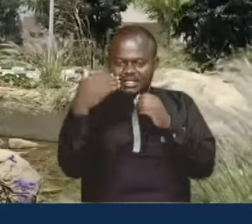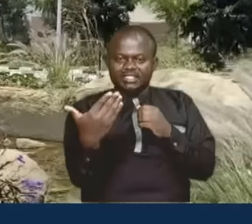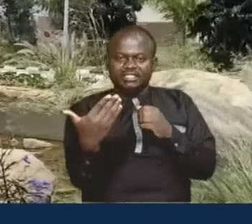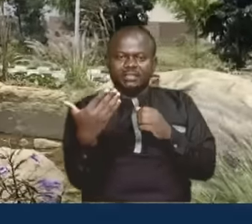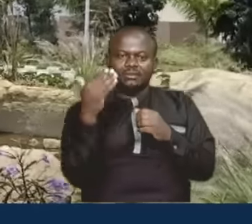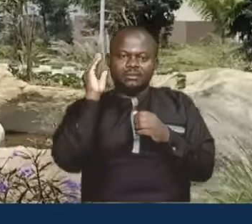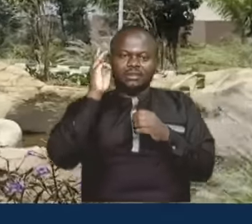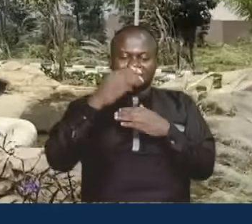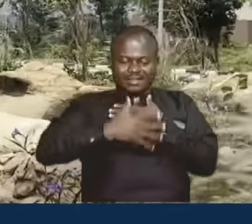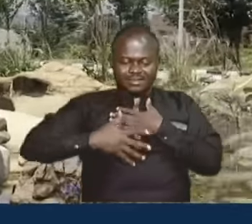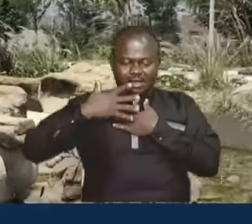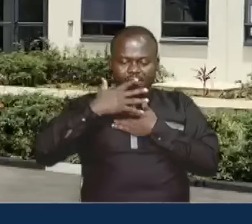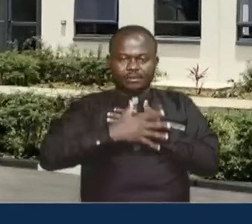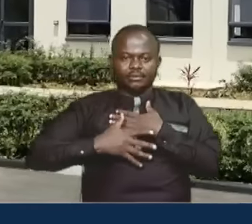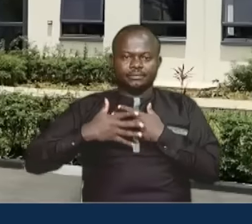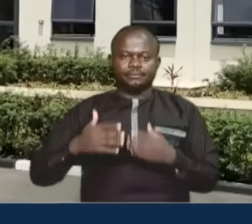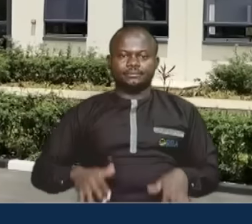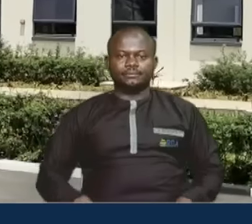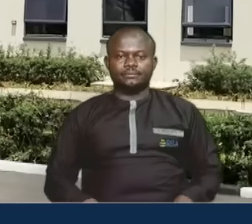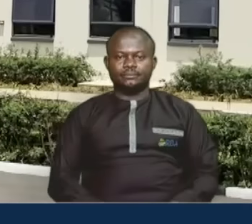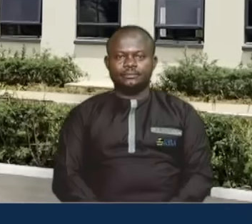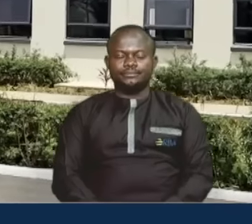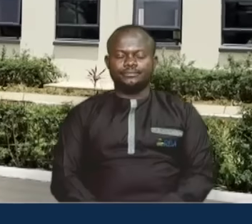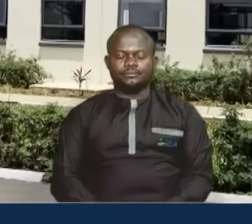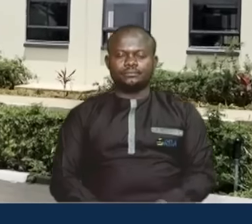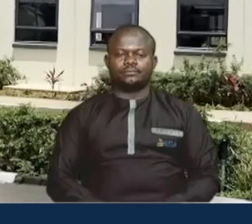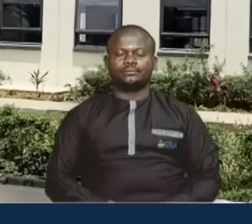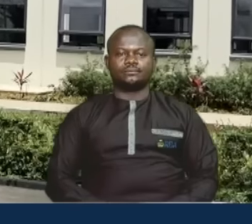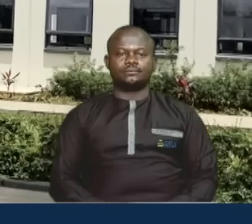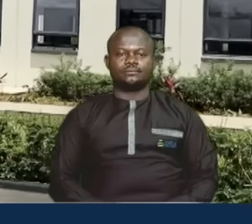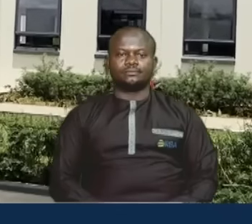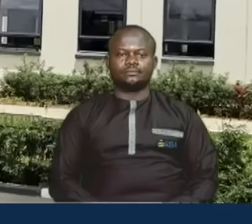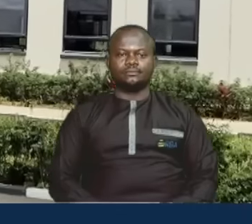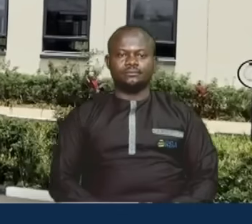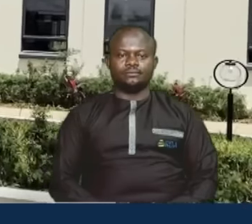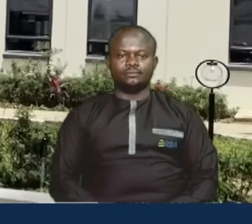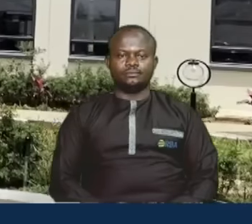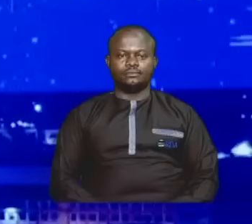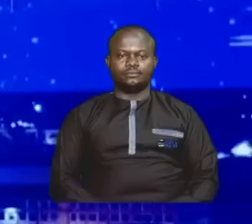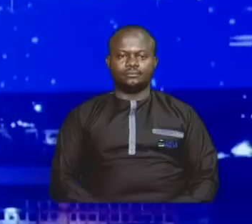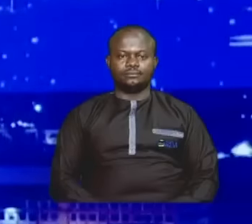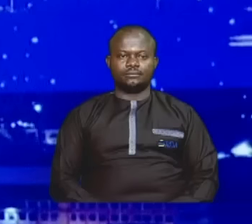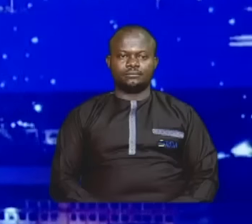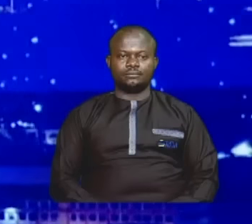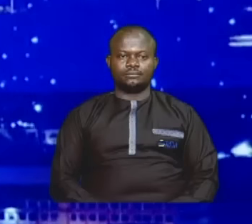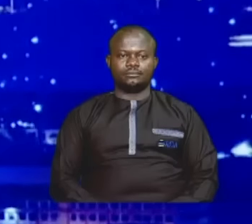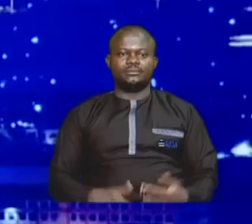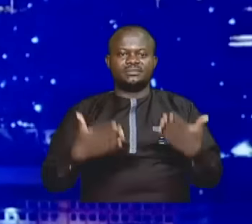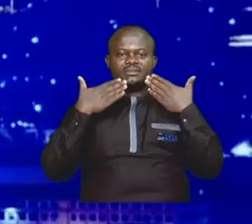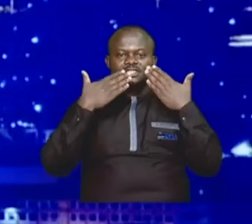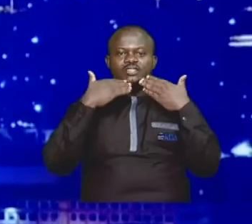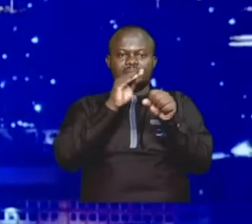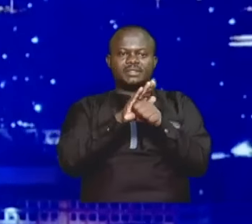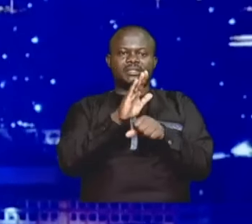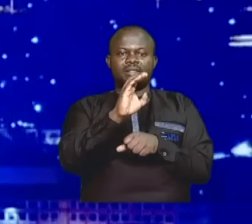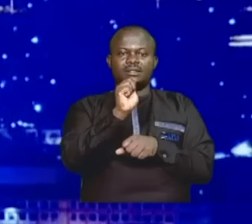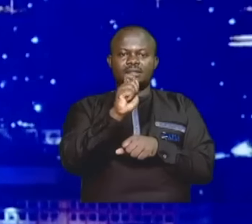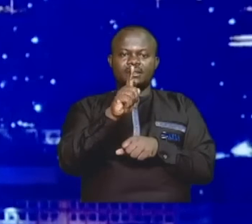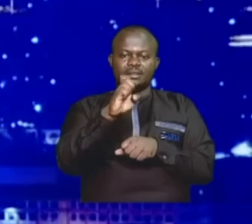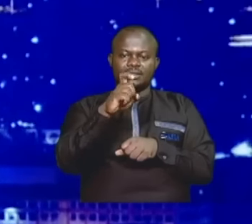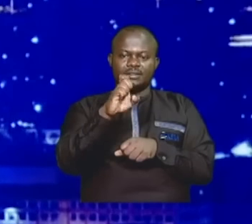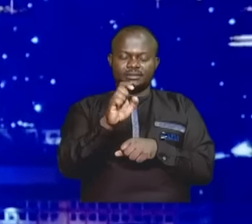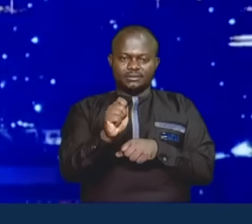za siyanse. Calixte Kabiruka, mu karere ka Bugesera. Turagushimiye cyane Calixte Kabiruka.